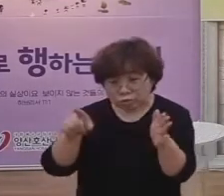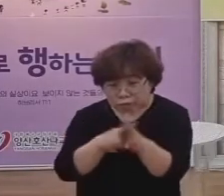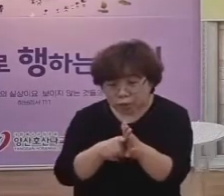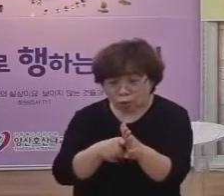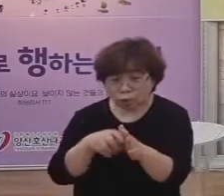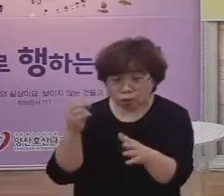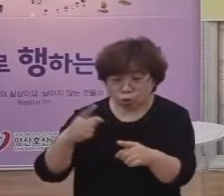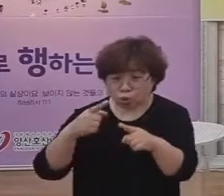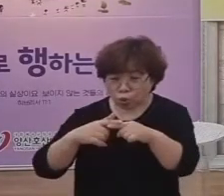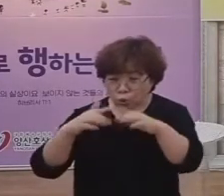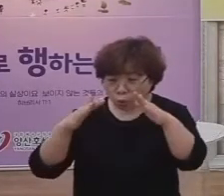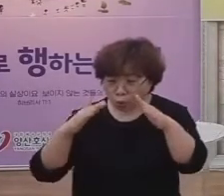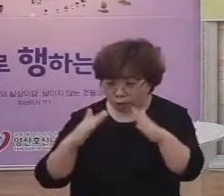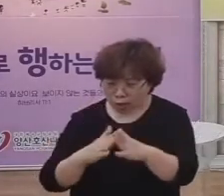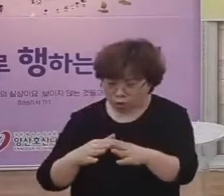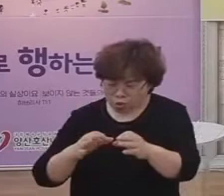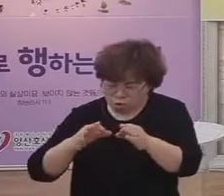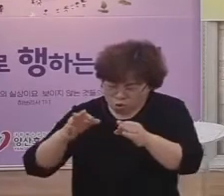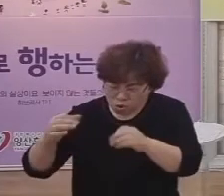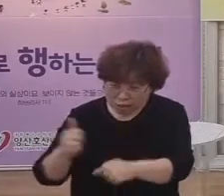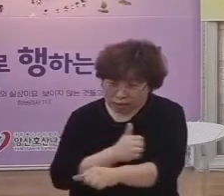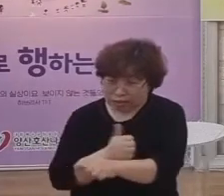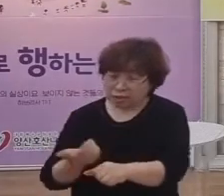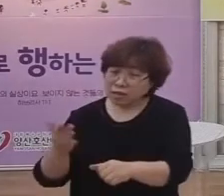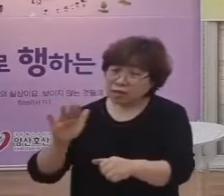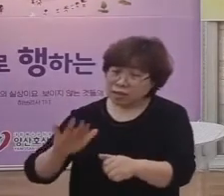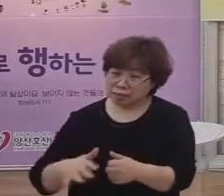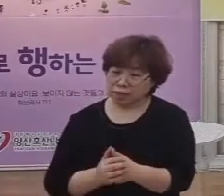교회를 수십 년을 다녔지만 어쩌면